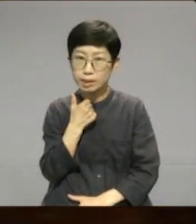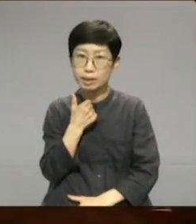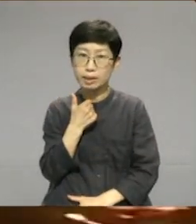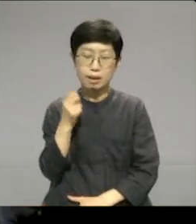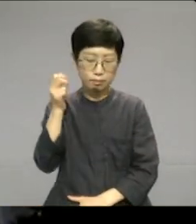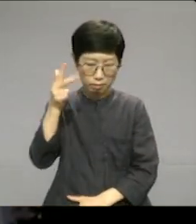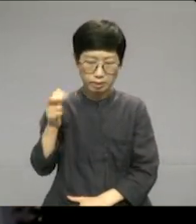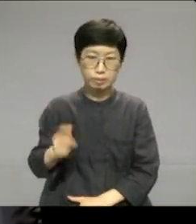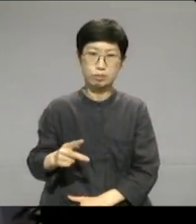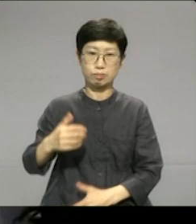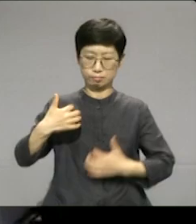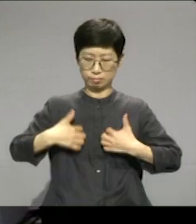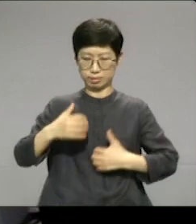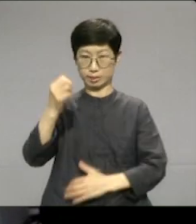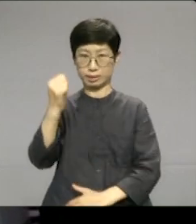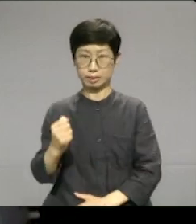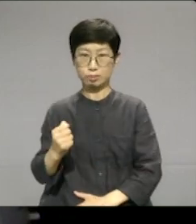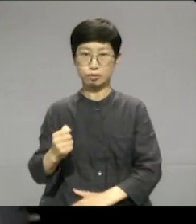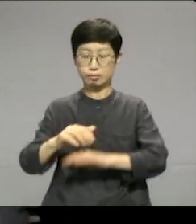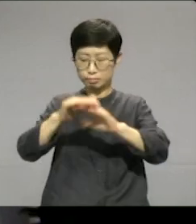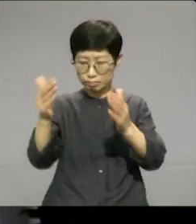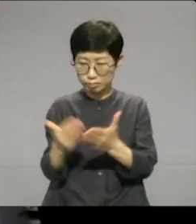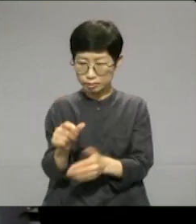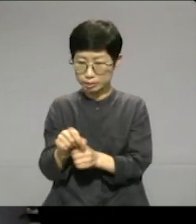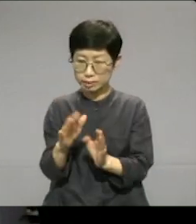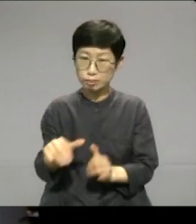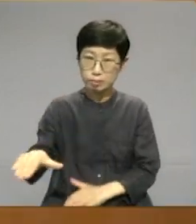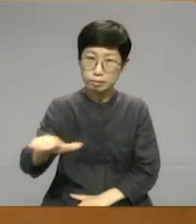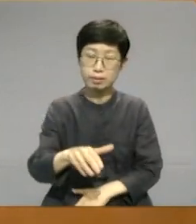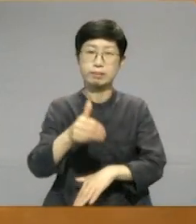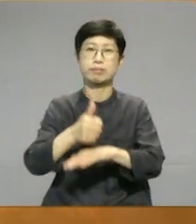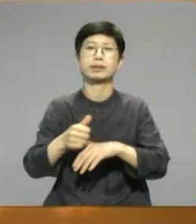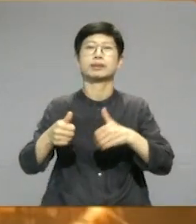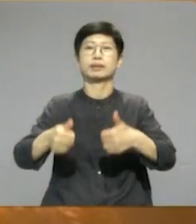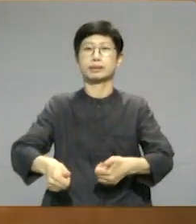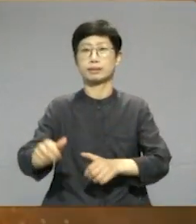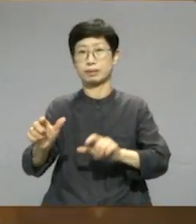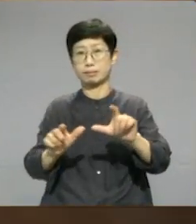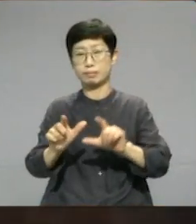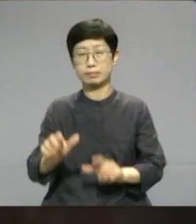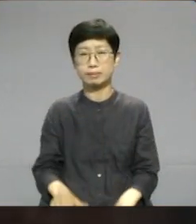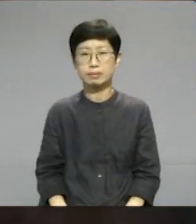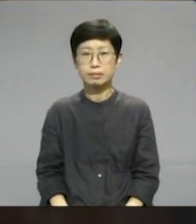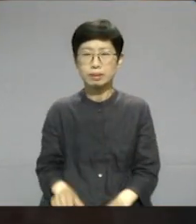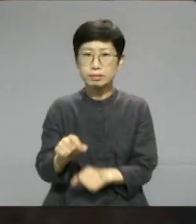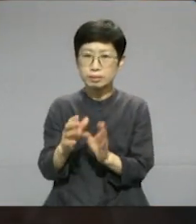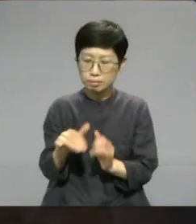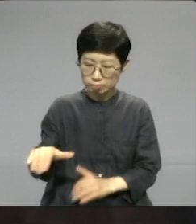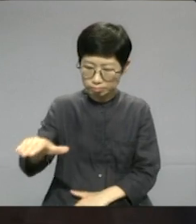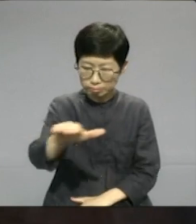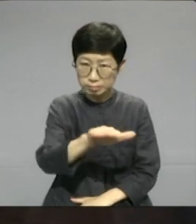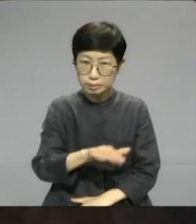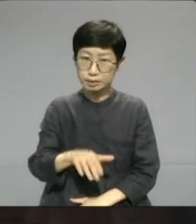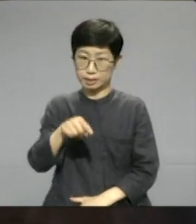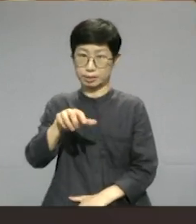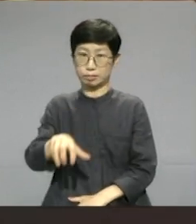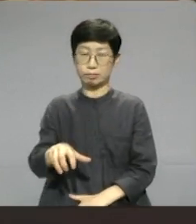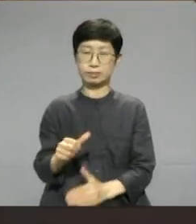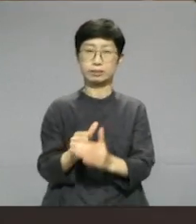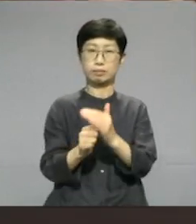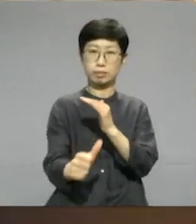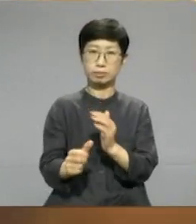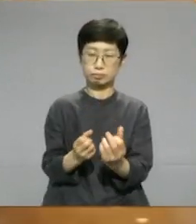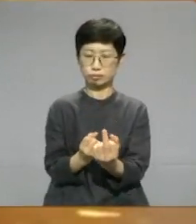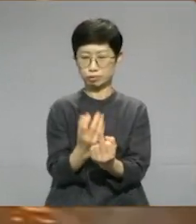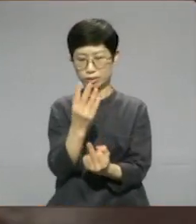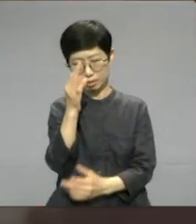호텔과 카지노가 전 직원에게 마지막 인사를 하는 장면인데요. 전 직원들은 미라지의 상징적인